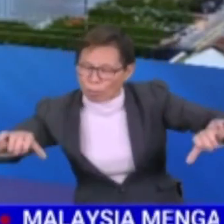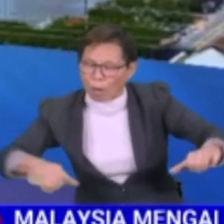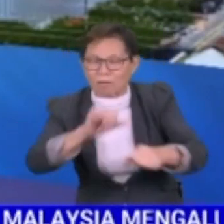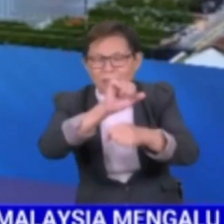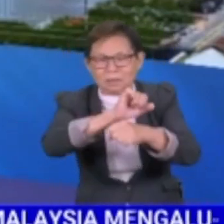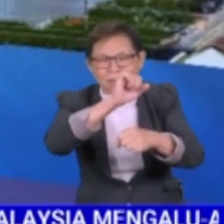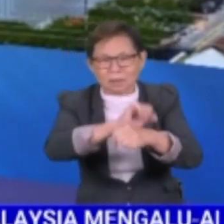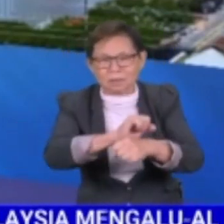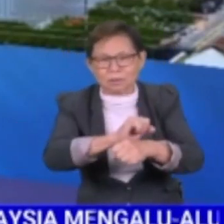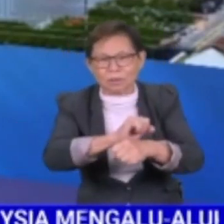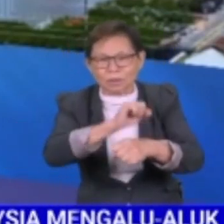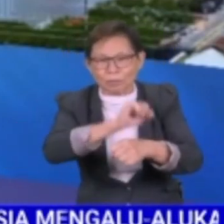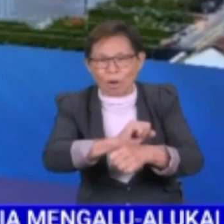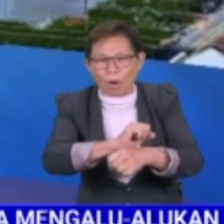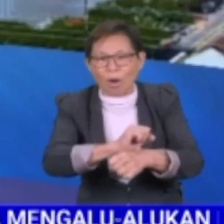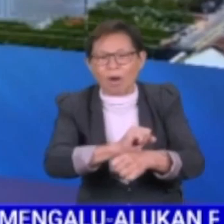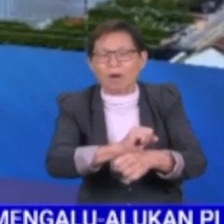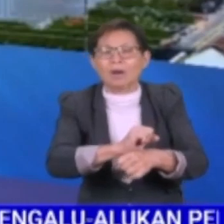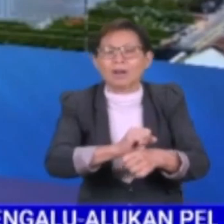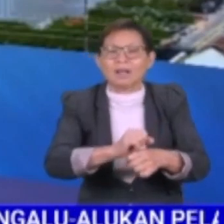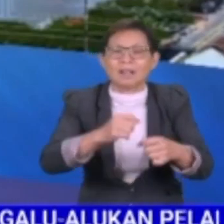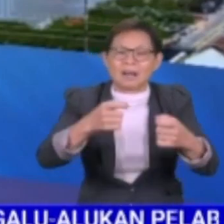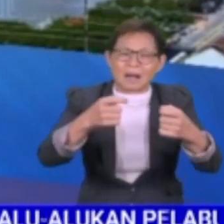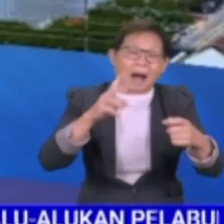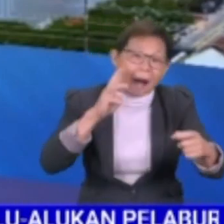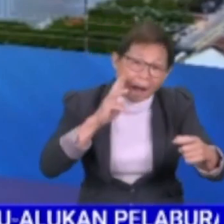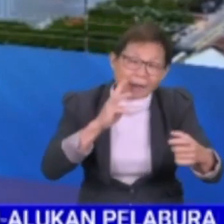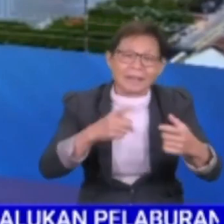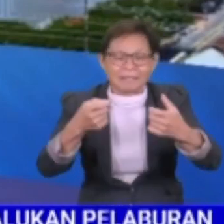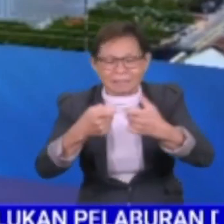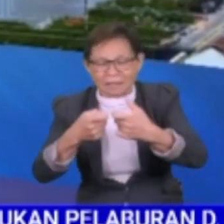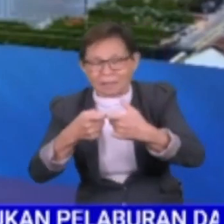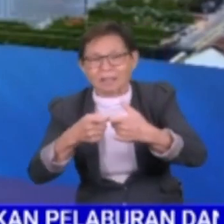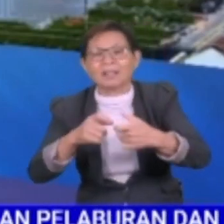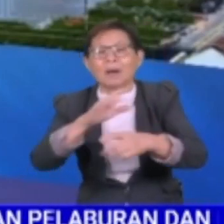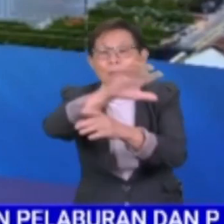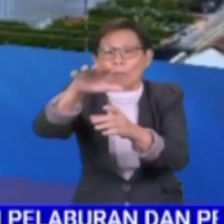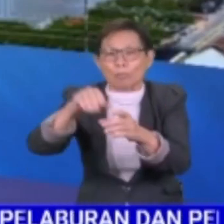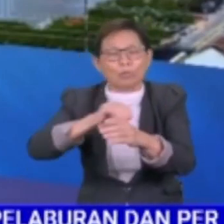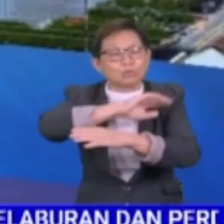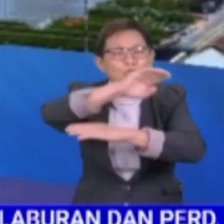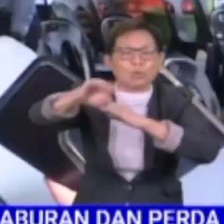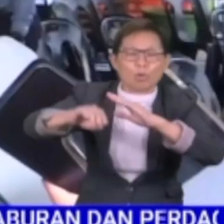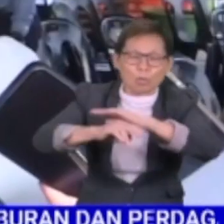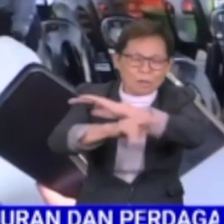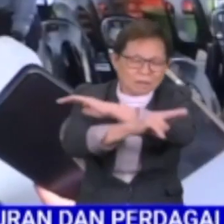kerja-kerja perbekalan utility yang mencukup mencakup seluruh negeri